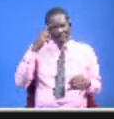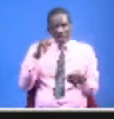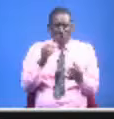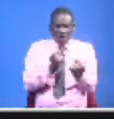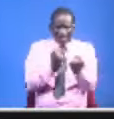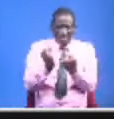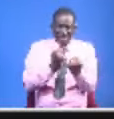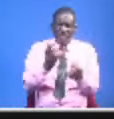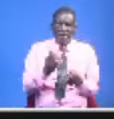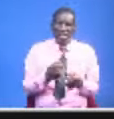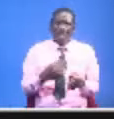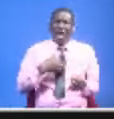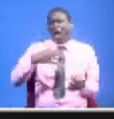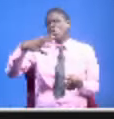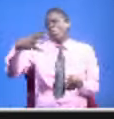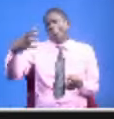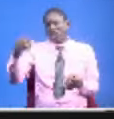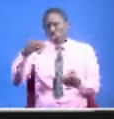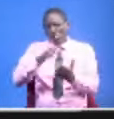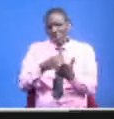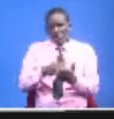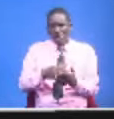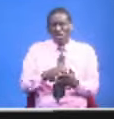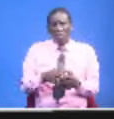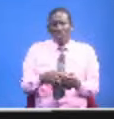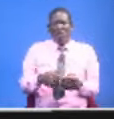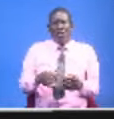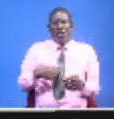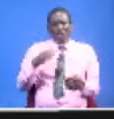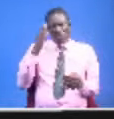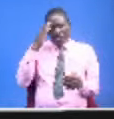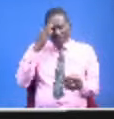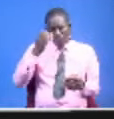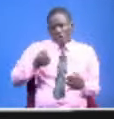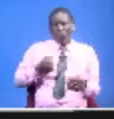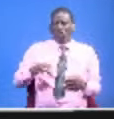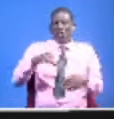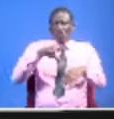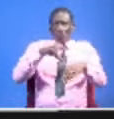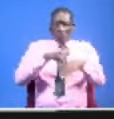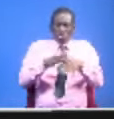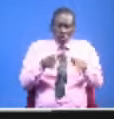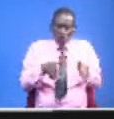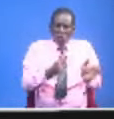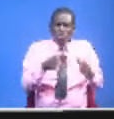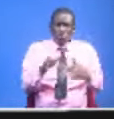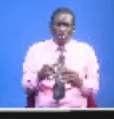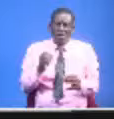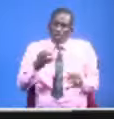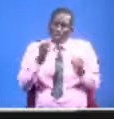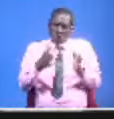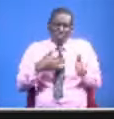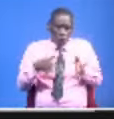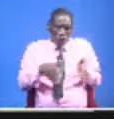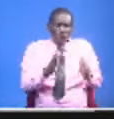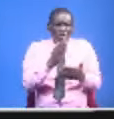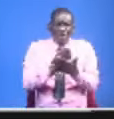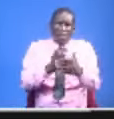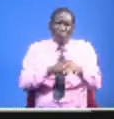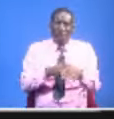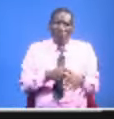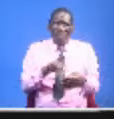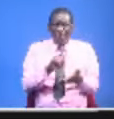juu nimeenda ndio akapata, I think ile mtoto upata ka chance. Unajua mtu akipata ka chance sometimes hiyo